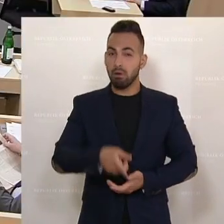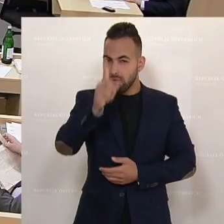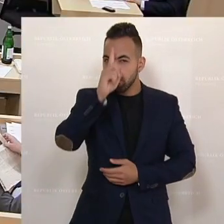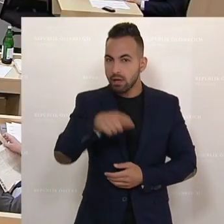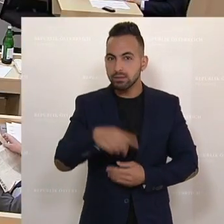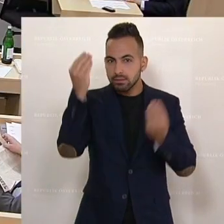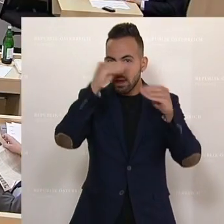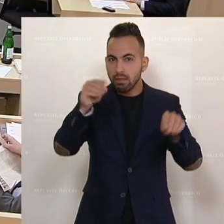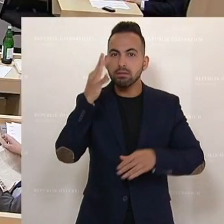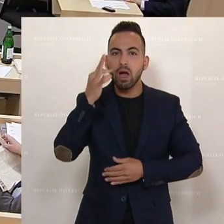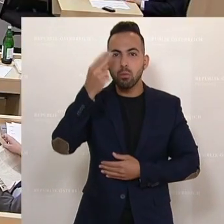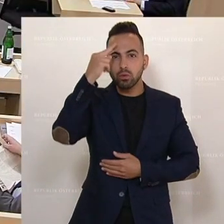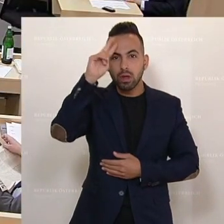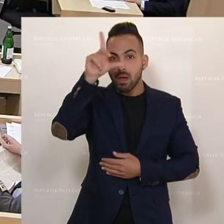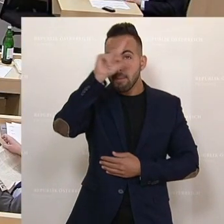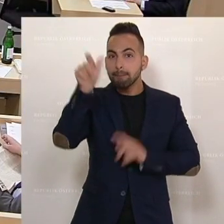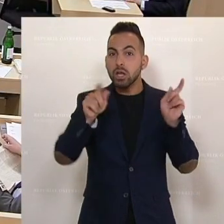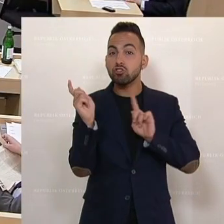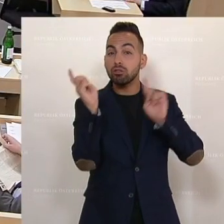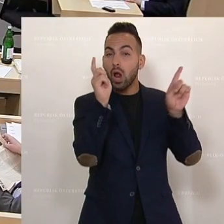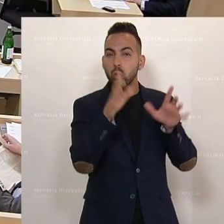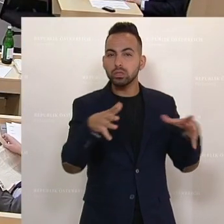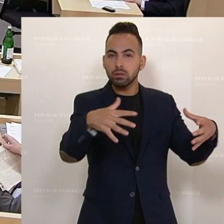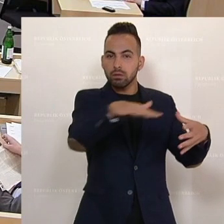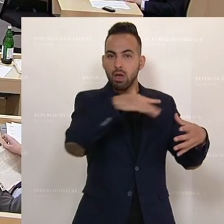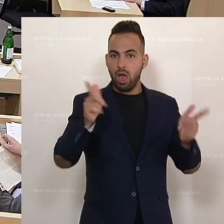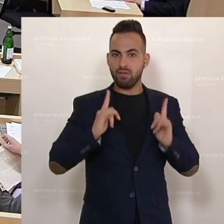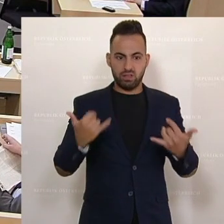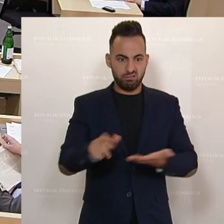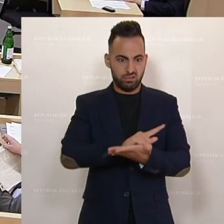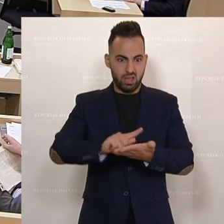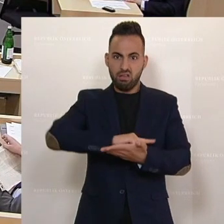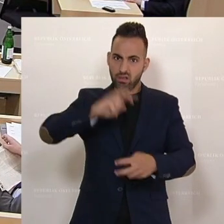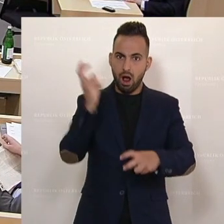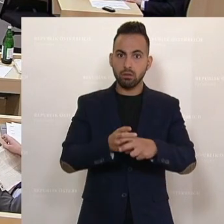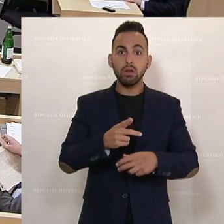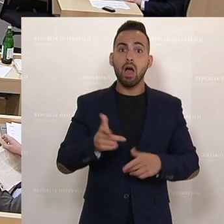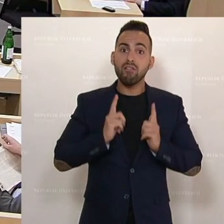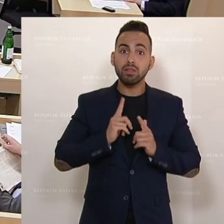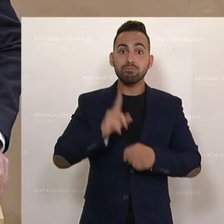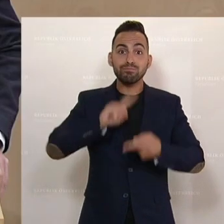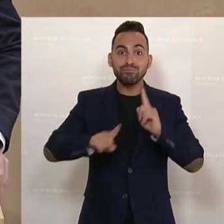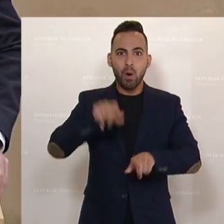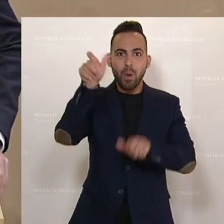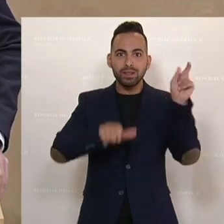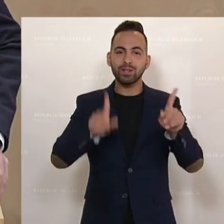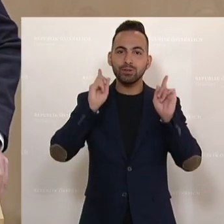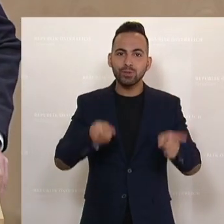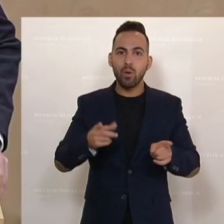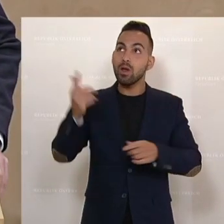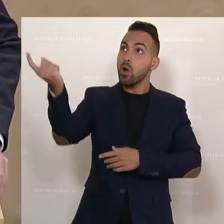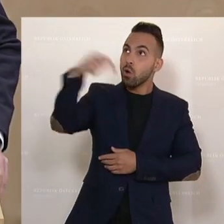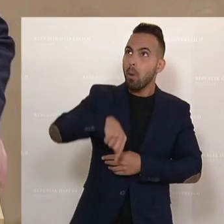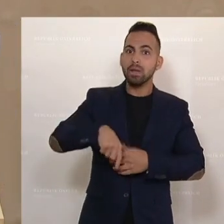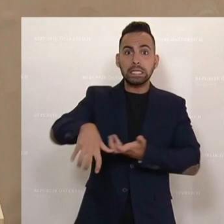Wissen Sie, sehr geehrte Damen und Herren, die Menschen erwarten sich ganz einfach in dieser harten Zeit Politiker, die das Land durch die Krise